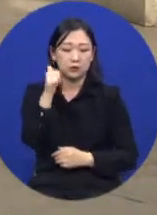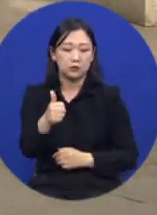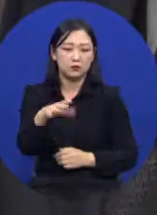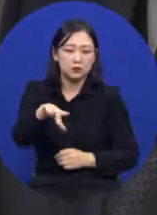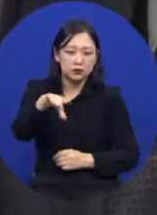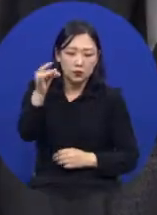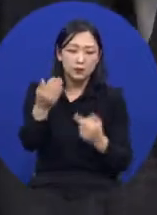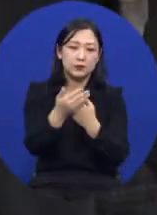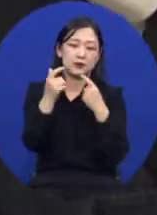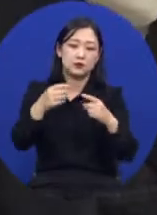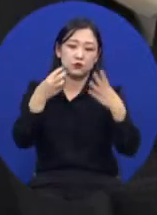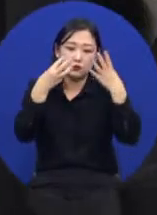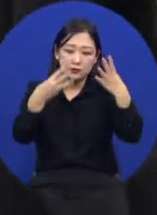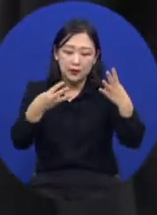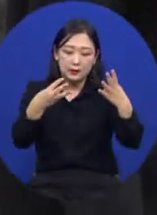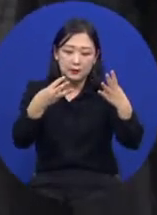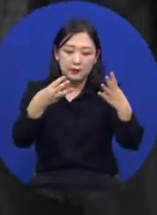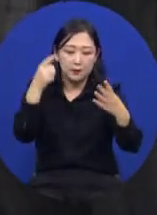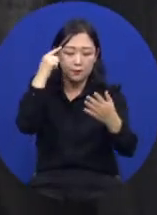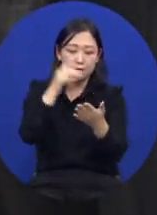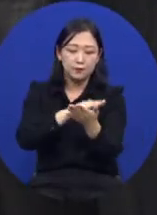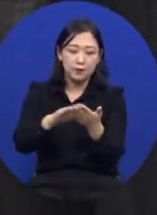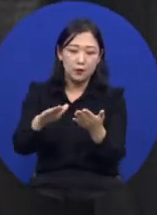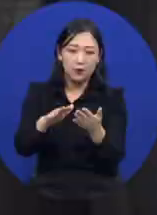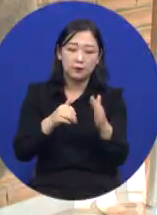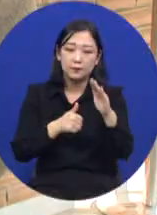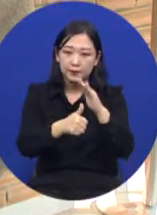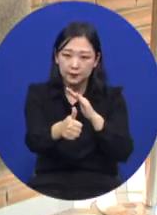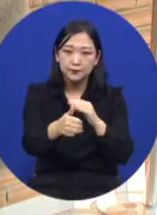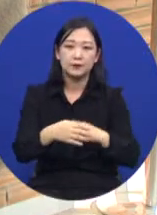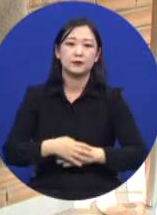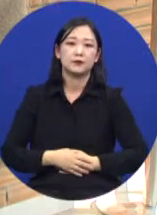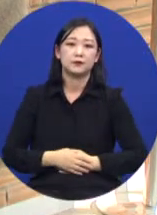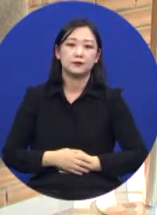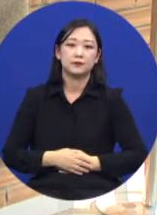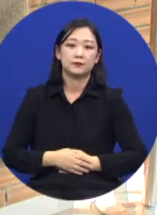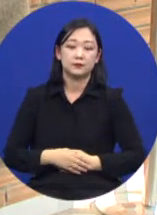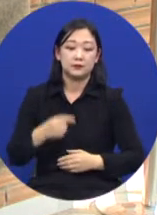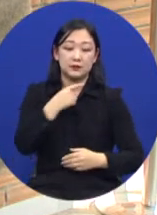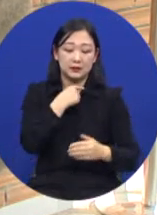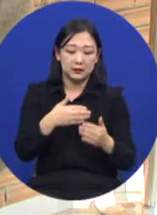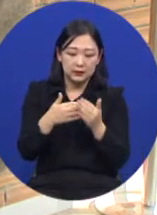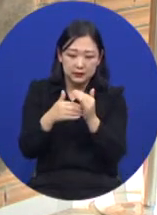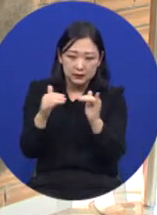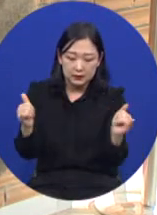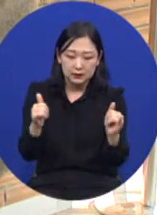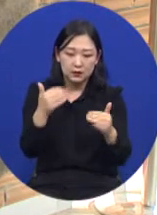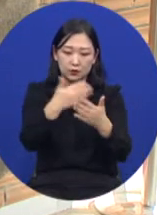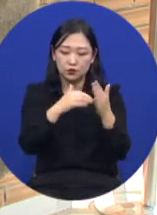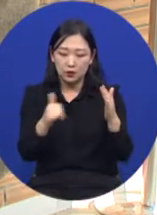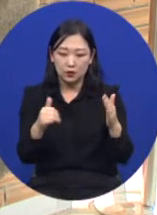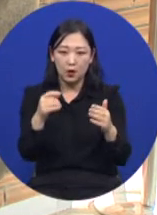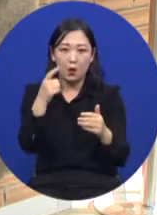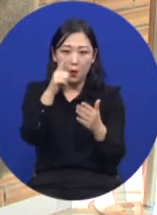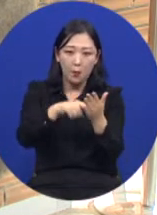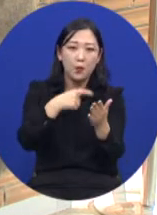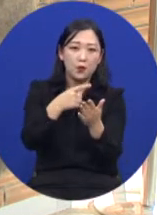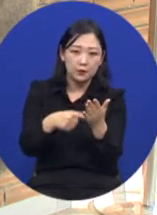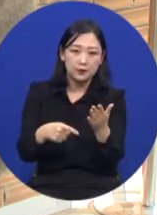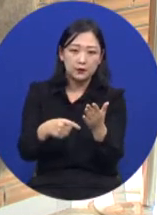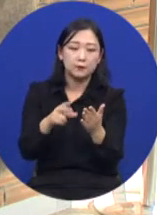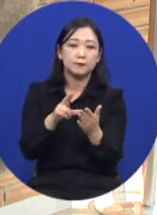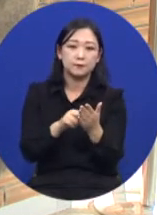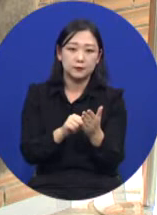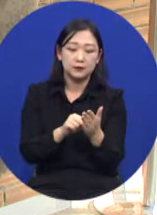처음으로 제주 4.3 평화공원을 찾아 참배했습니다. 4.3 희생자들과 유족에 대한 보상이 가시화되는 가운데